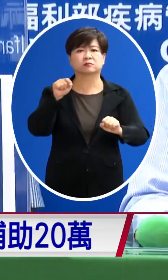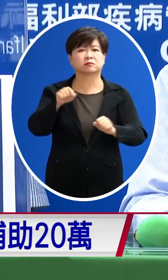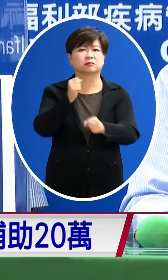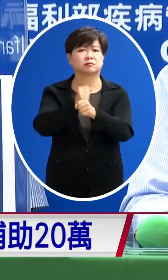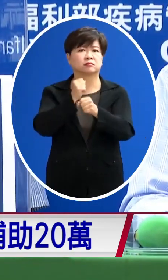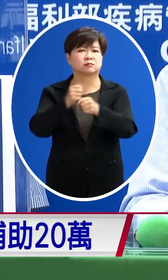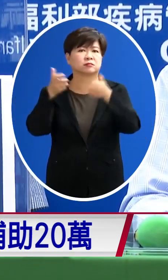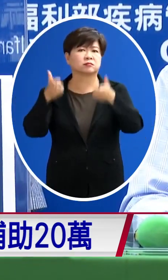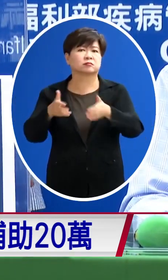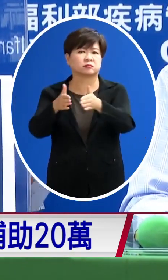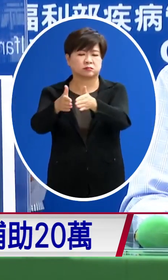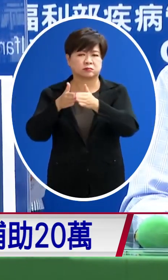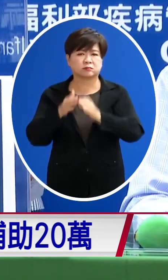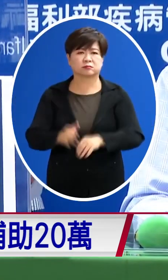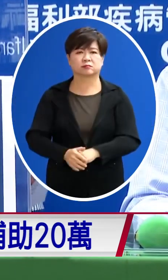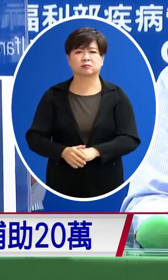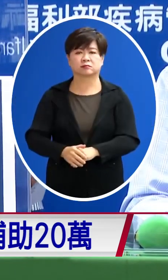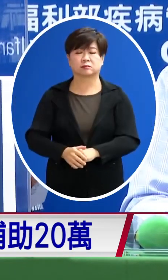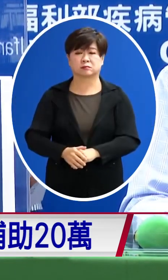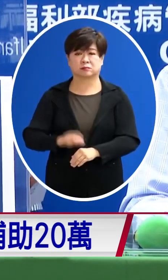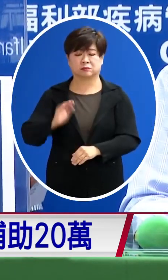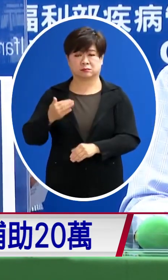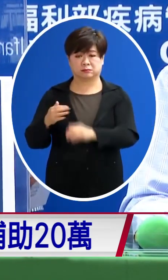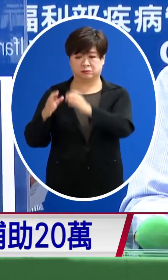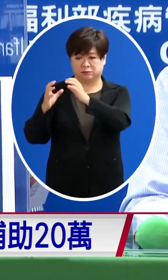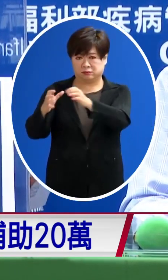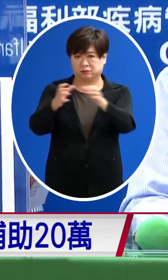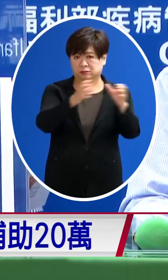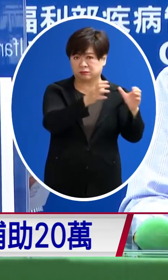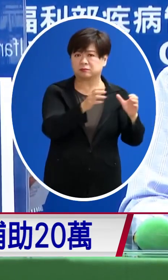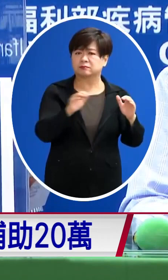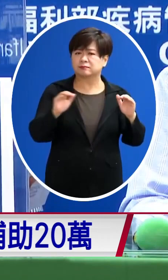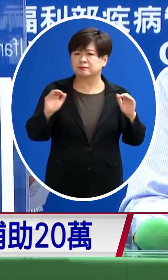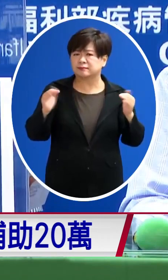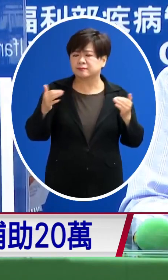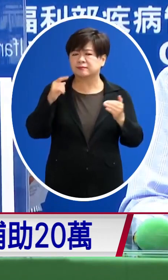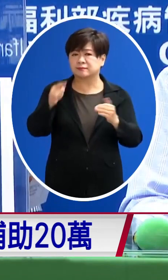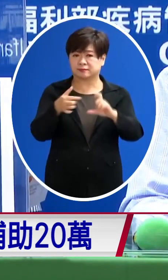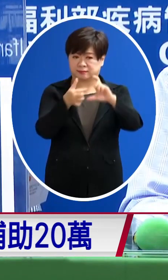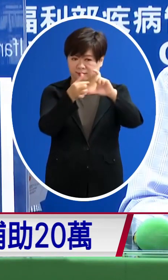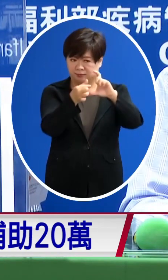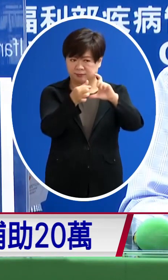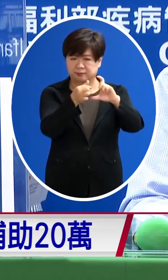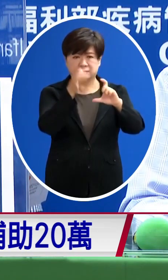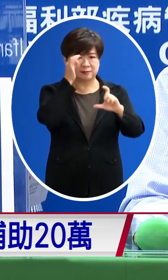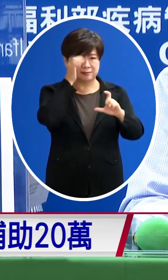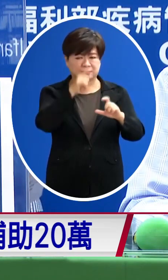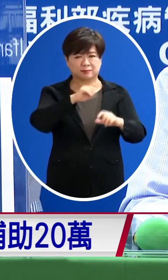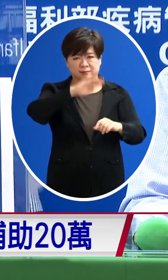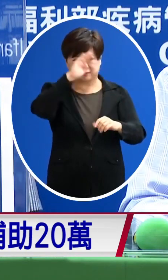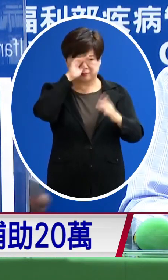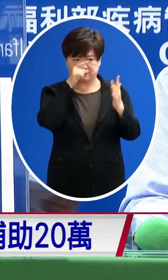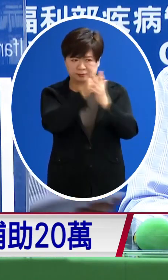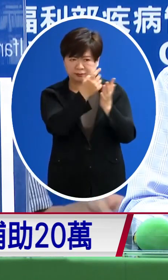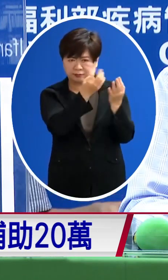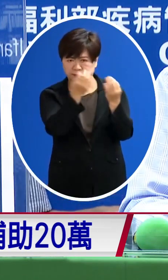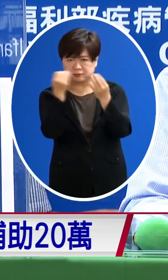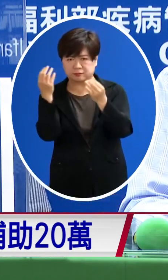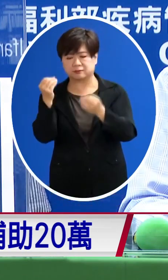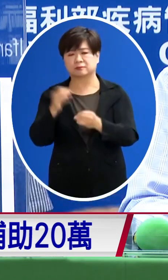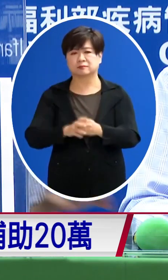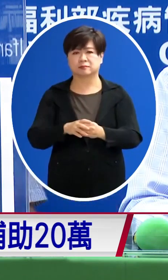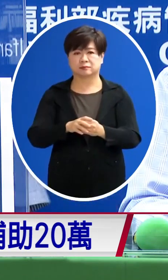点。但是筛检站的设置上面哈，我们大概会以哈区域的个案数、确诊者的足迹、热